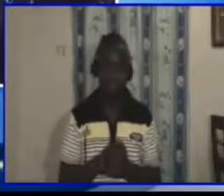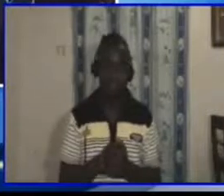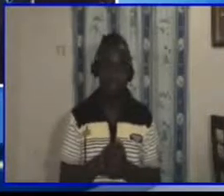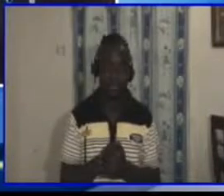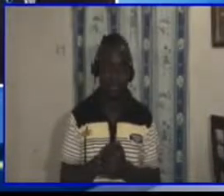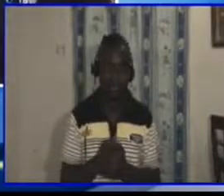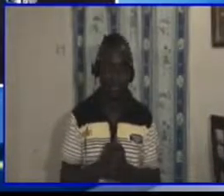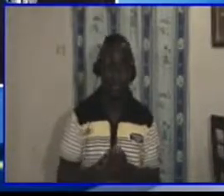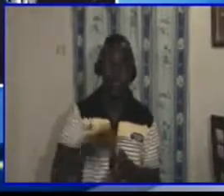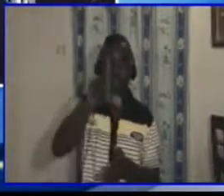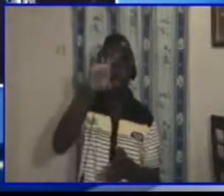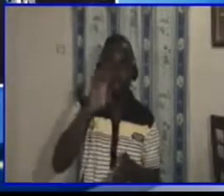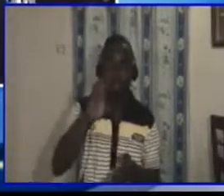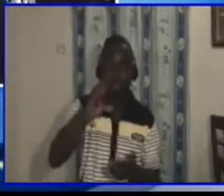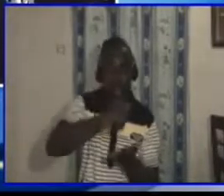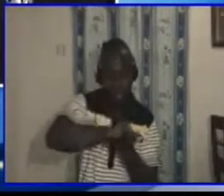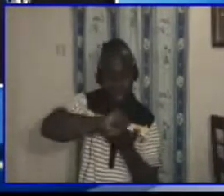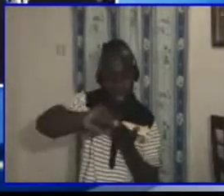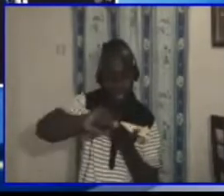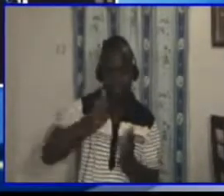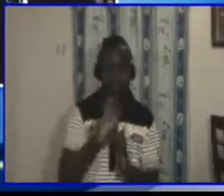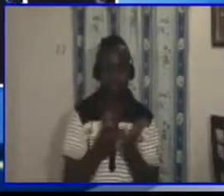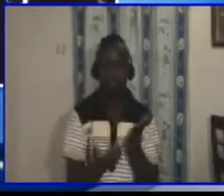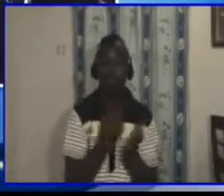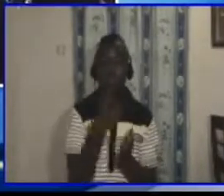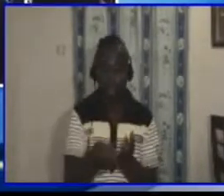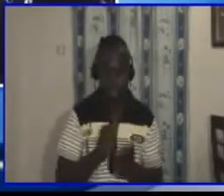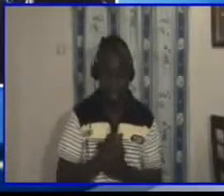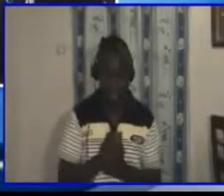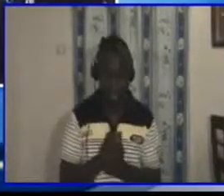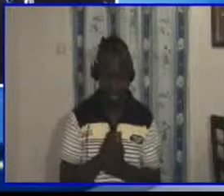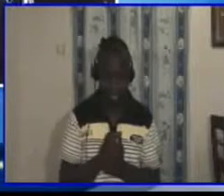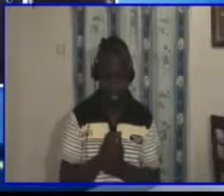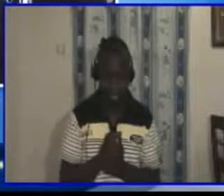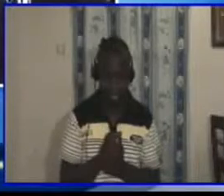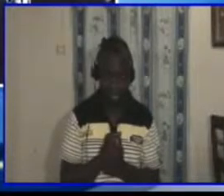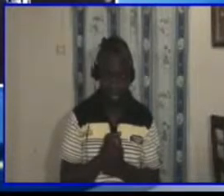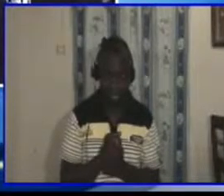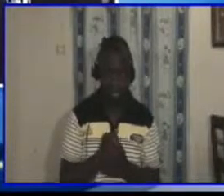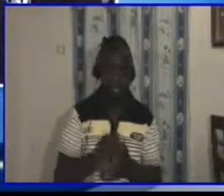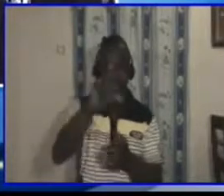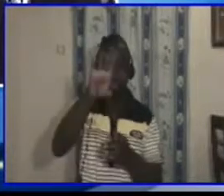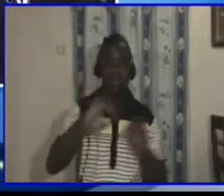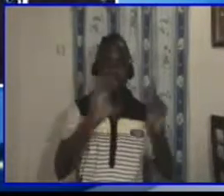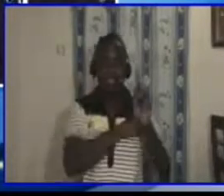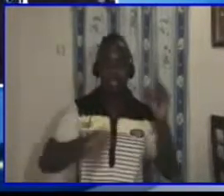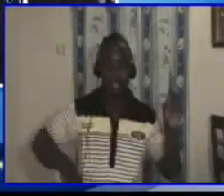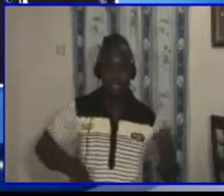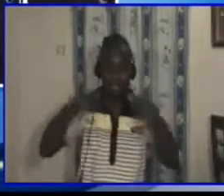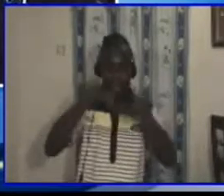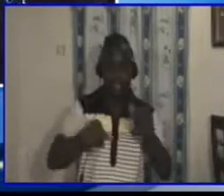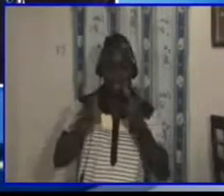cristo e nel verso 21 la sacra scrittura